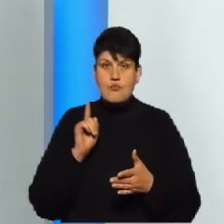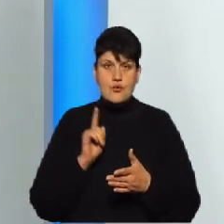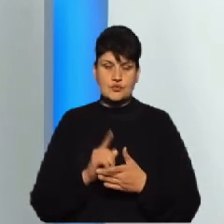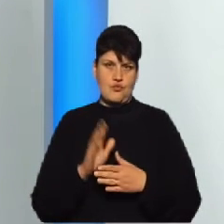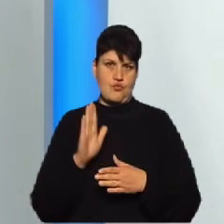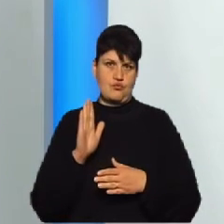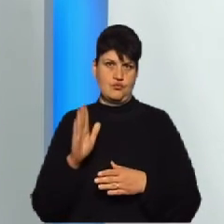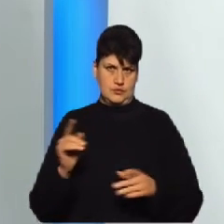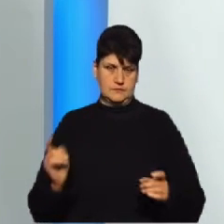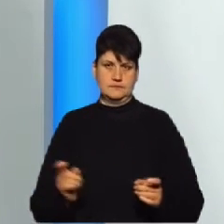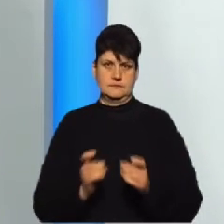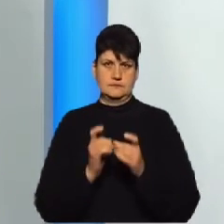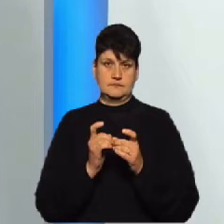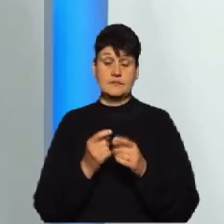це